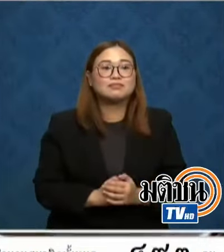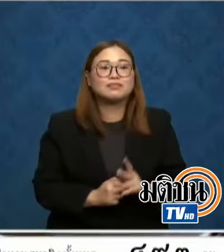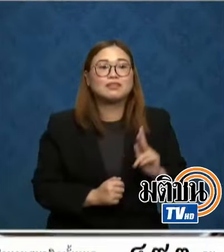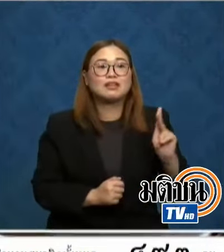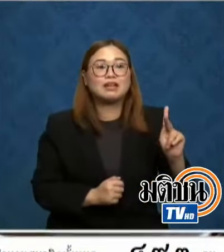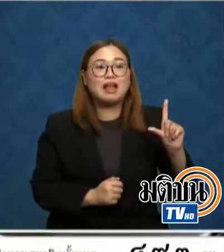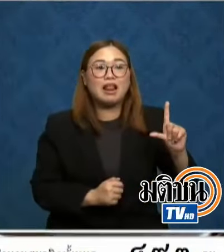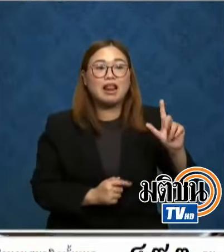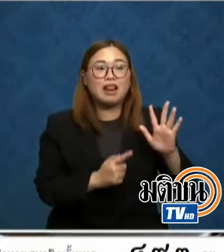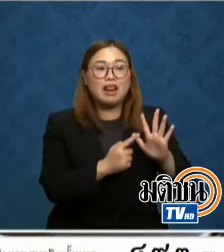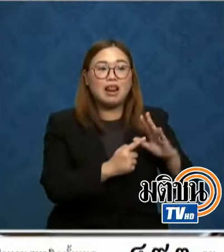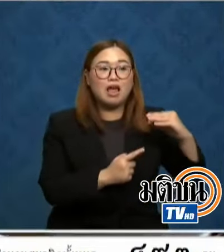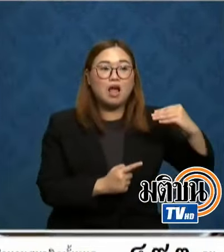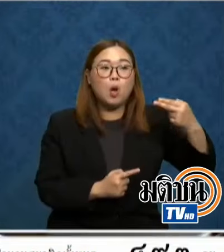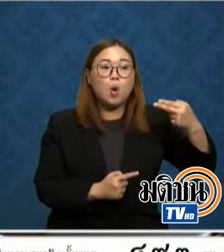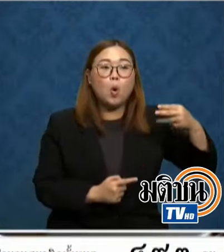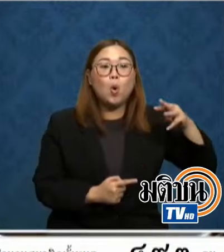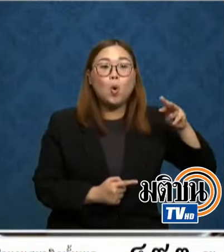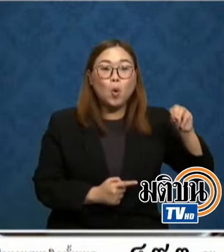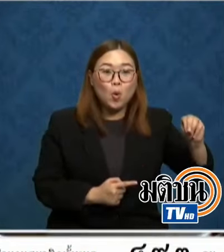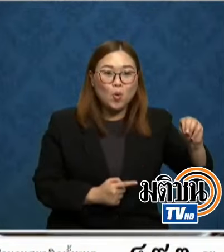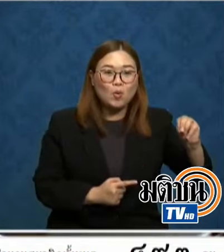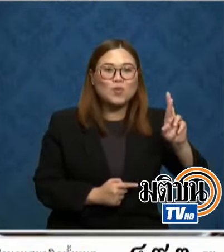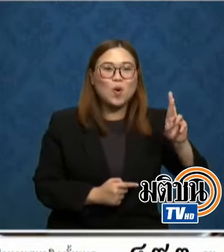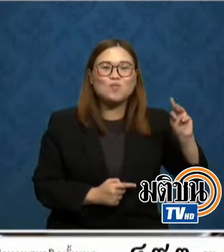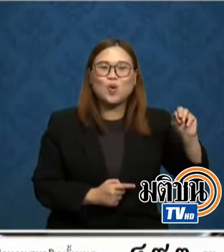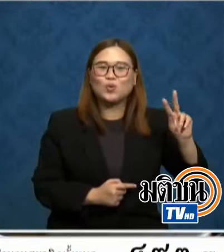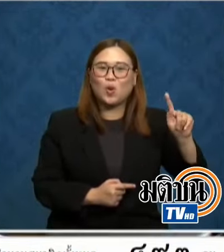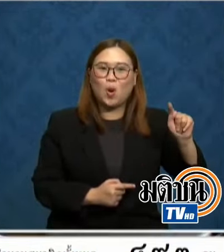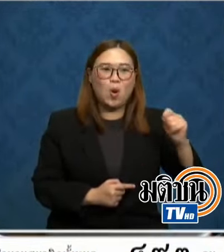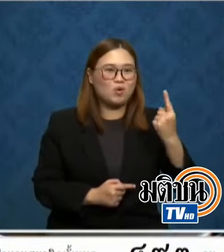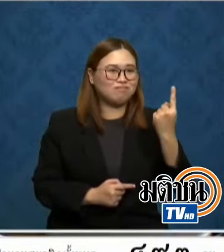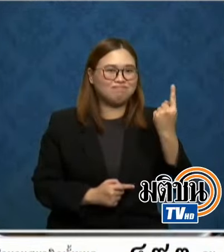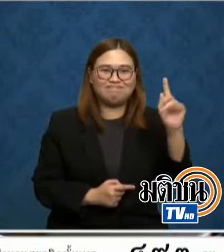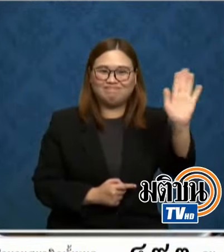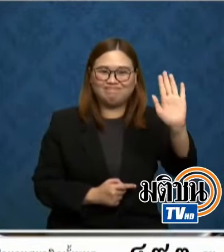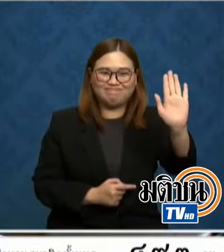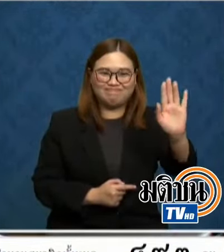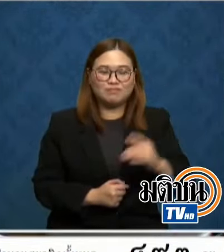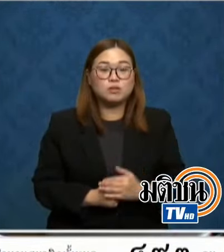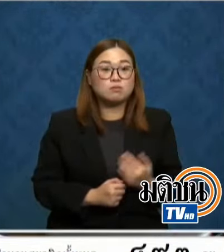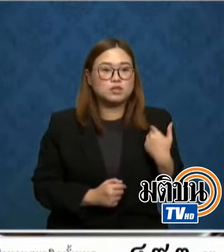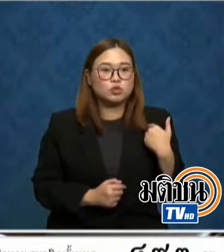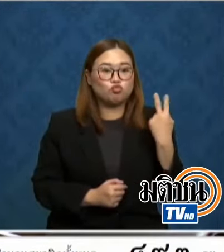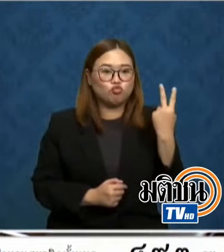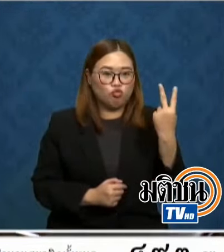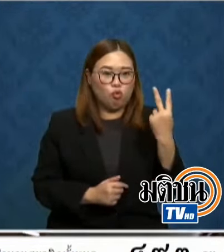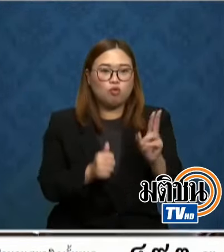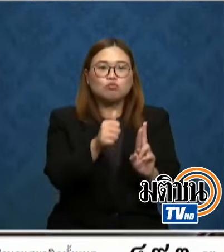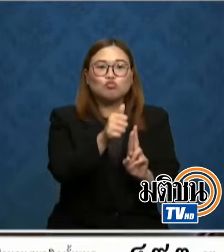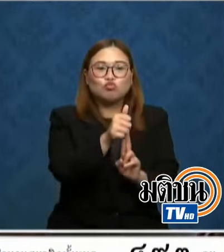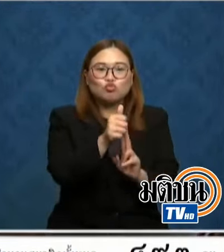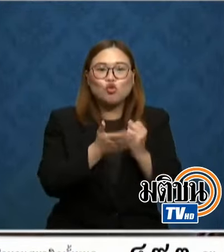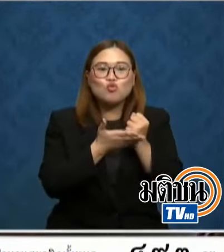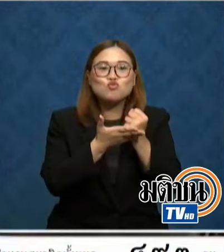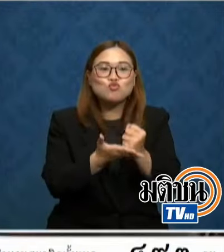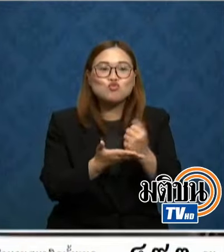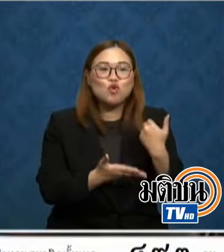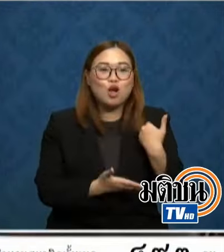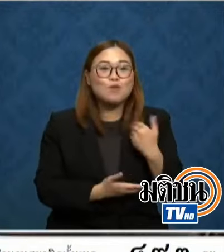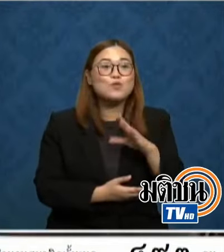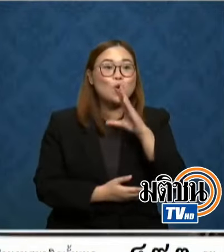รีแค่ท่านเดียวนะครับมีรัฐมนตรีช่วยอีก1ท่านนะและเราได้พูดกันในสภาแห่งนี้มาห